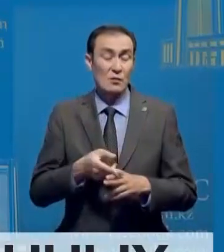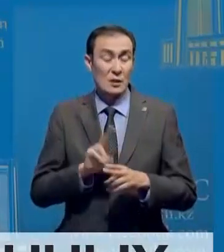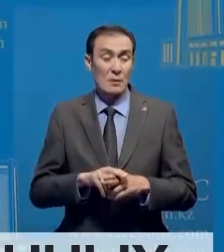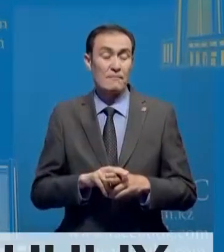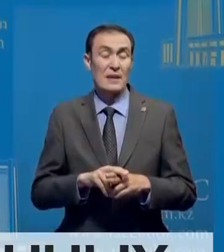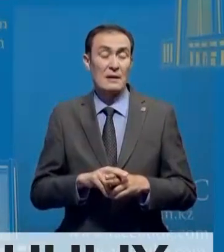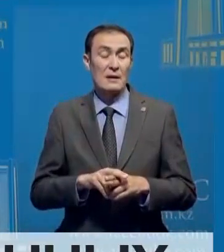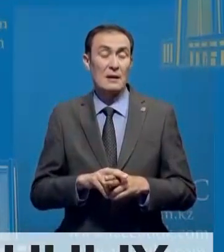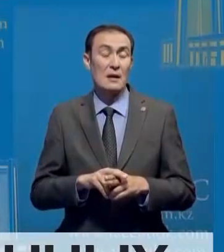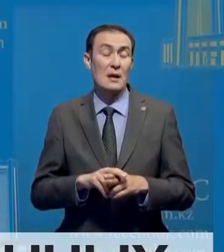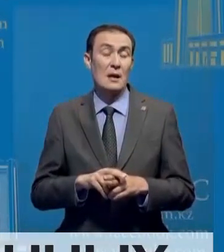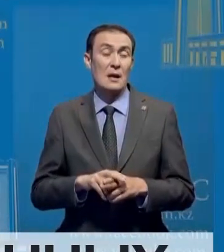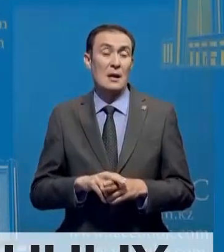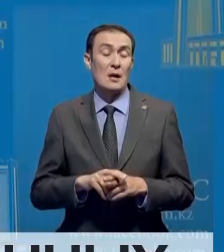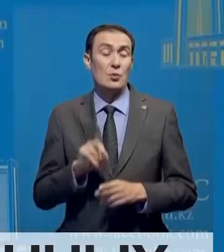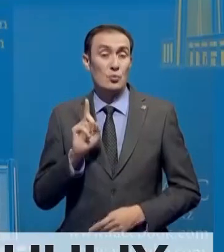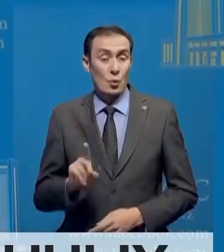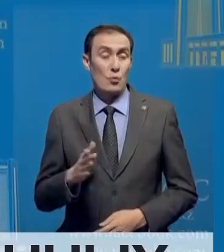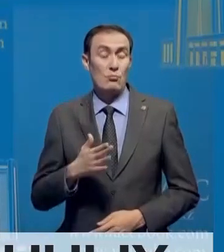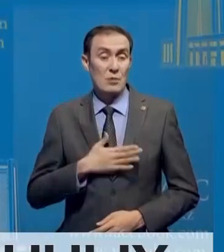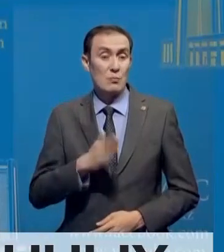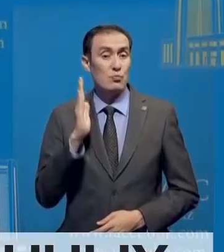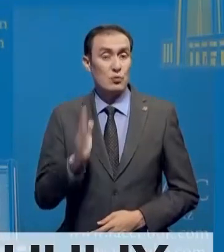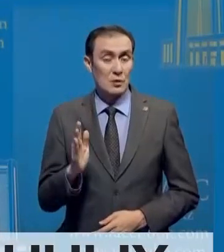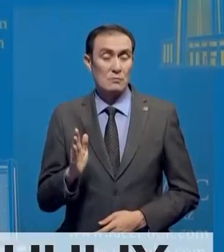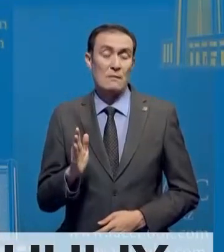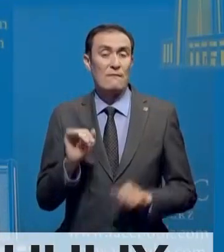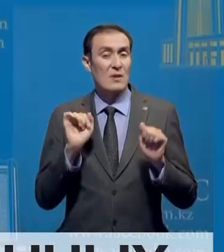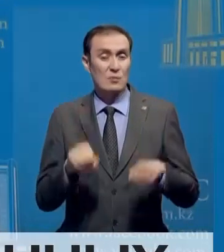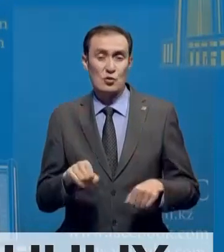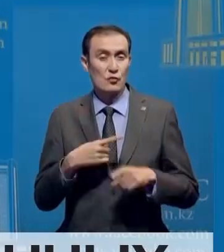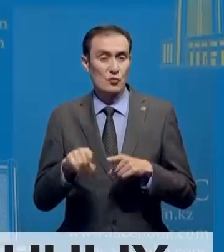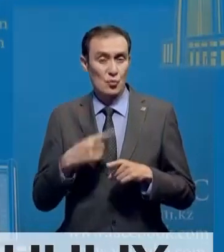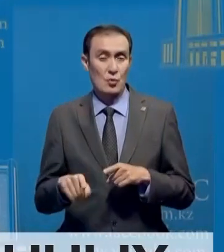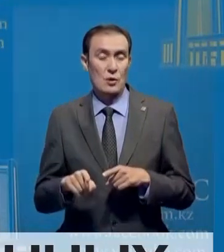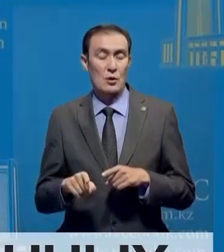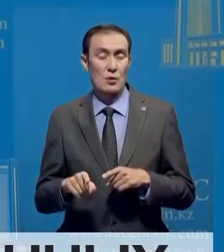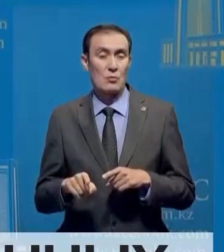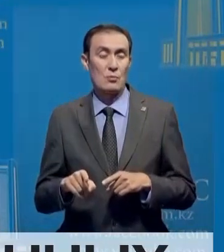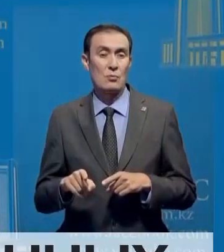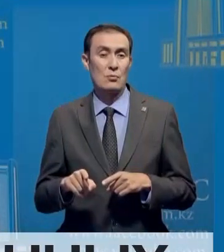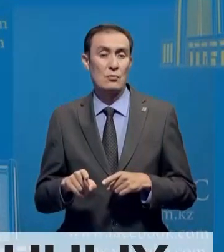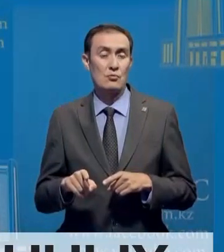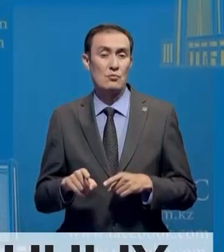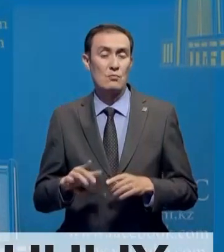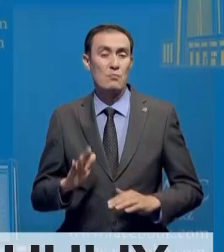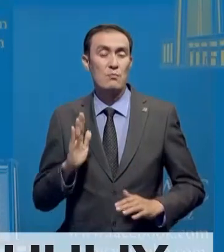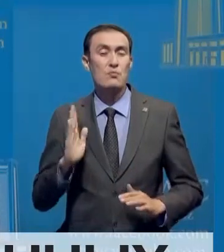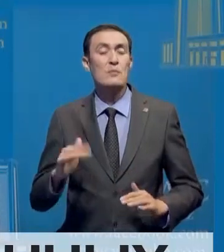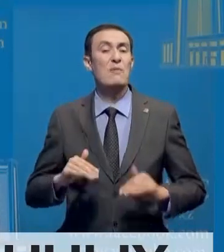информбезопасности. То мы будем рассматривать, наверное, в ближайшее время все-таки меры по